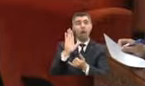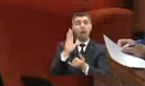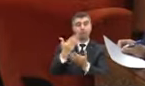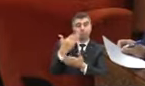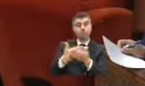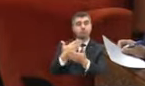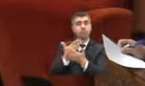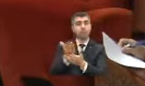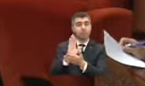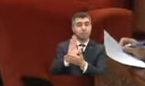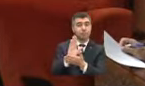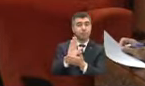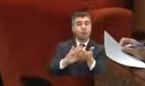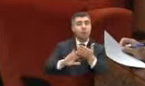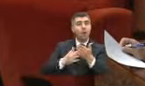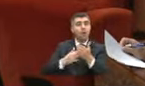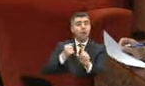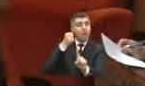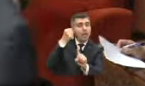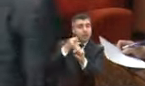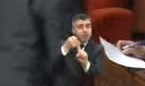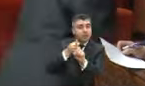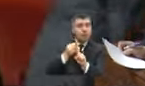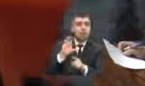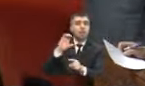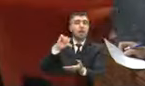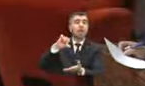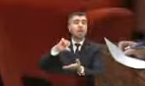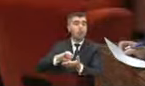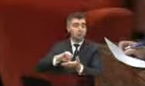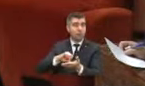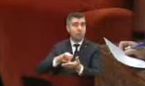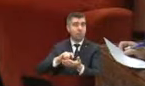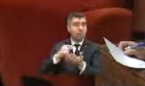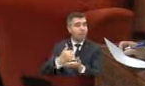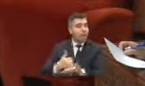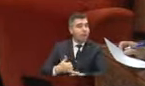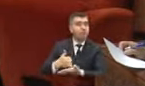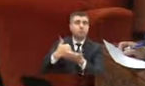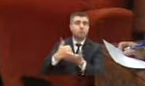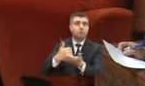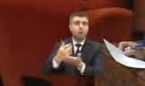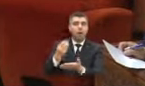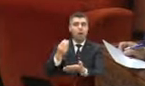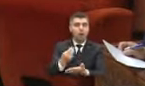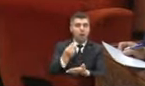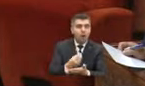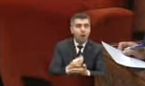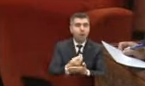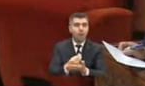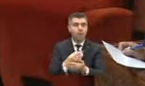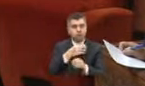اليوم، على ما تقوم به في مدينة الدار البيضاء لتقديم الخدمات الضرورية لمن